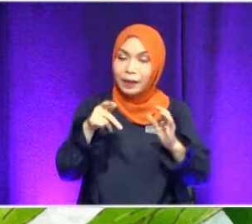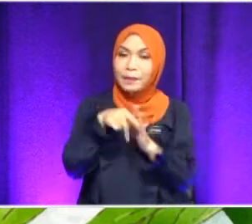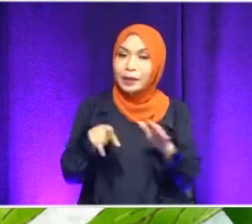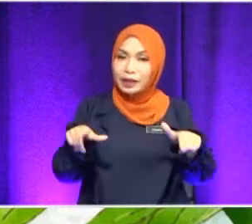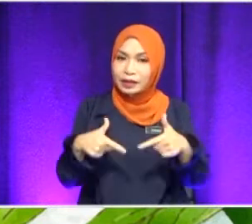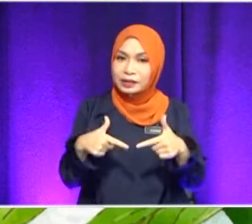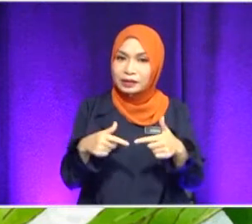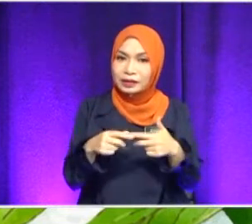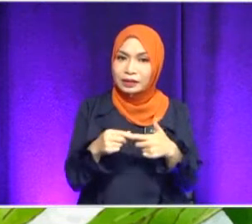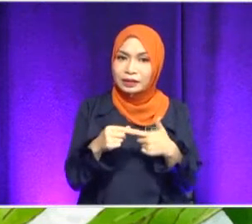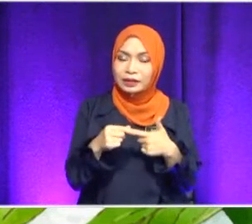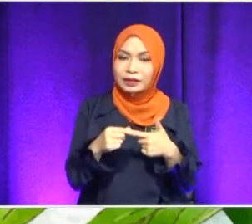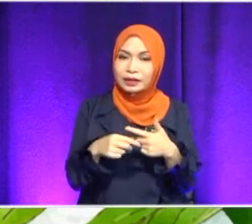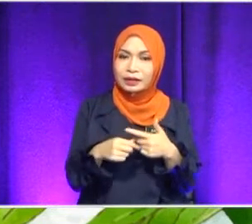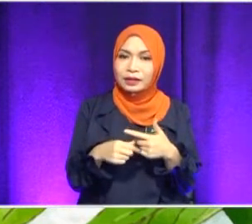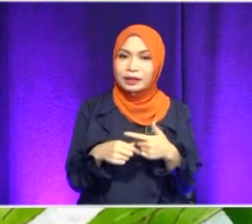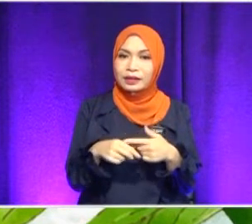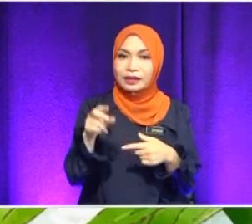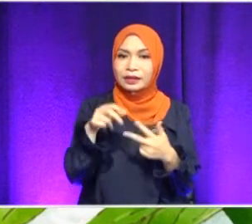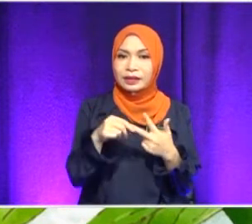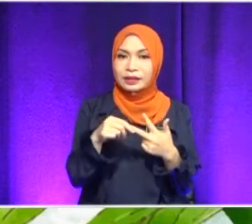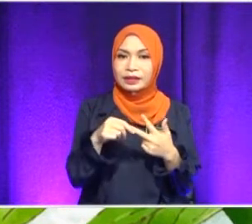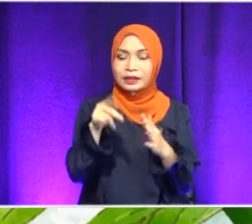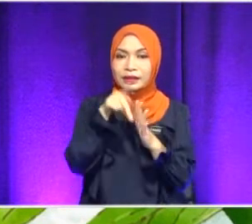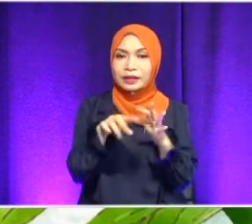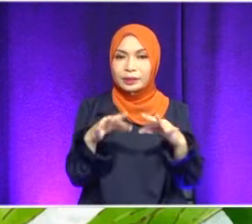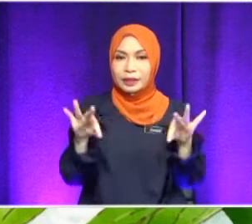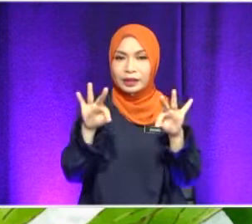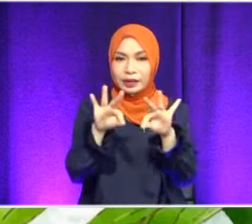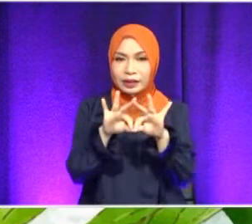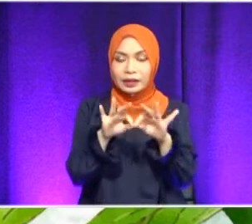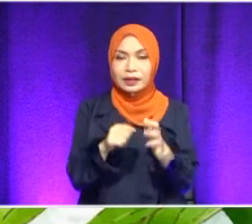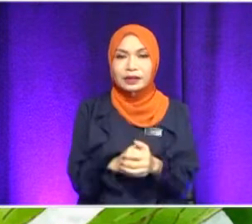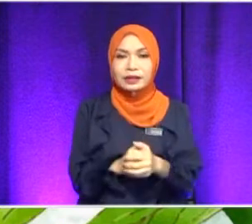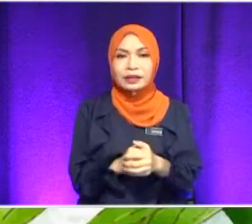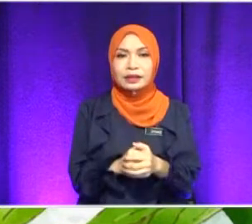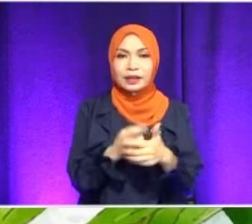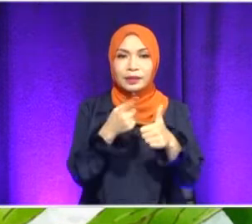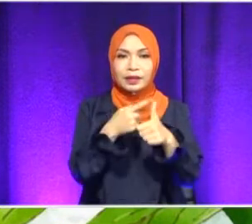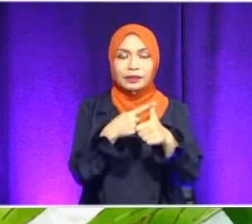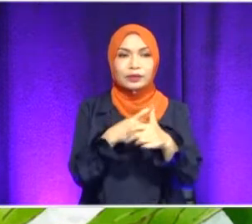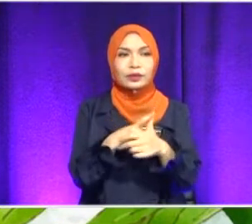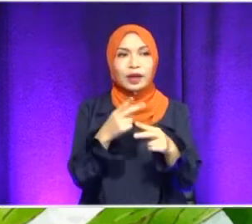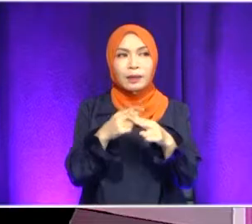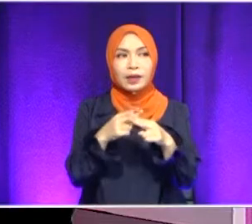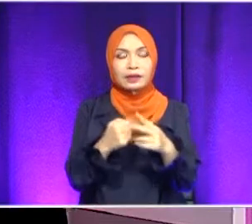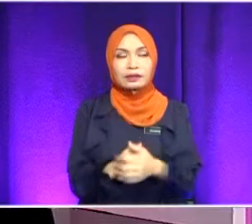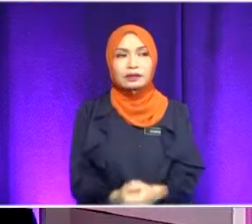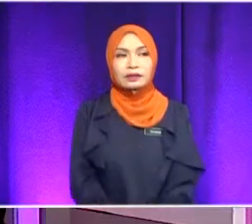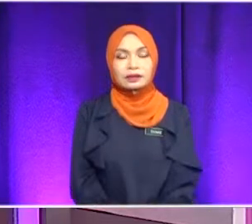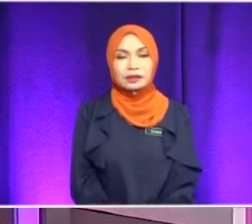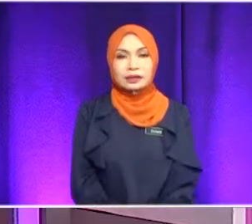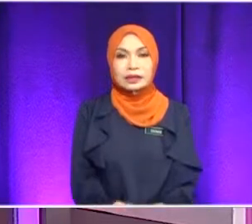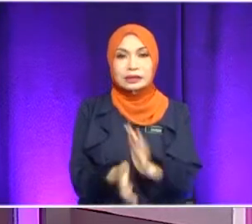bagus-bagus Oke penting dalam satu soalan itu semua maka yang diperuntukkan